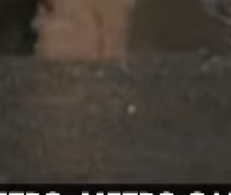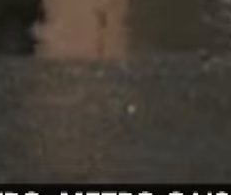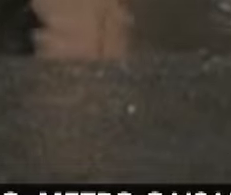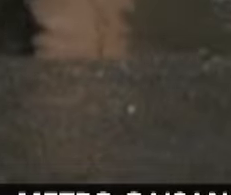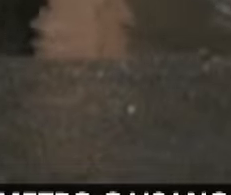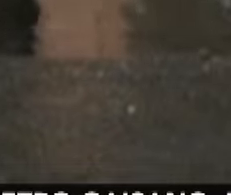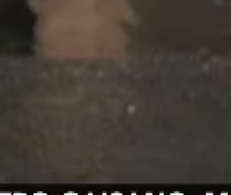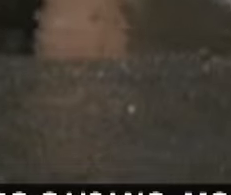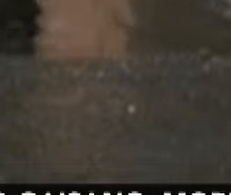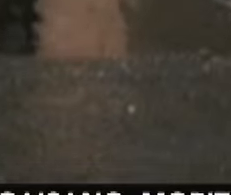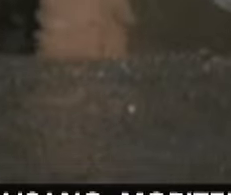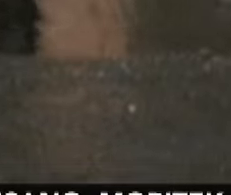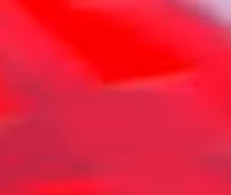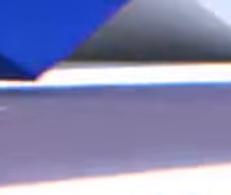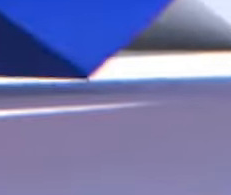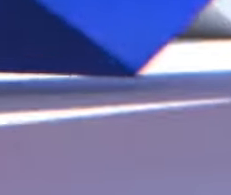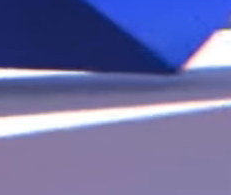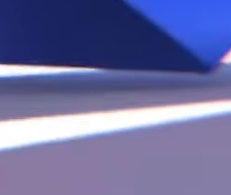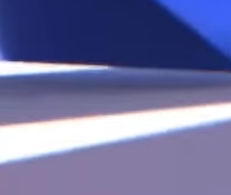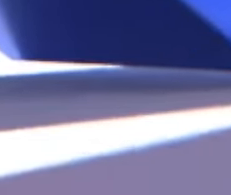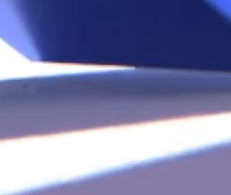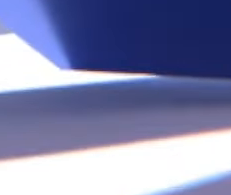binahari.